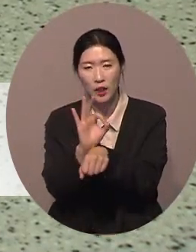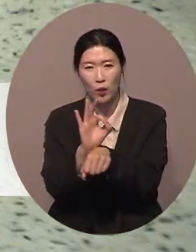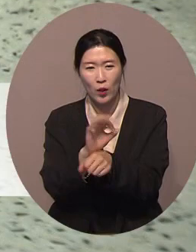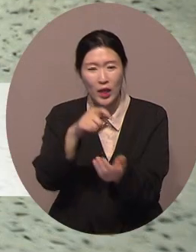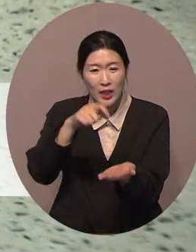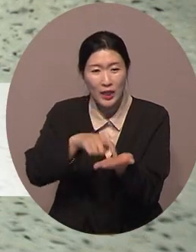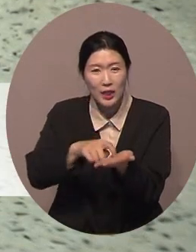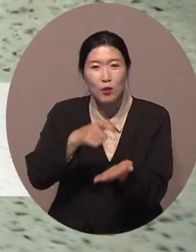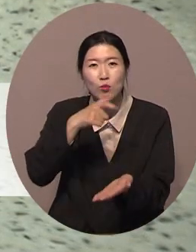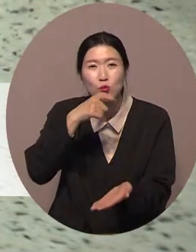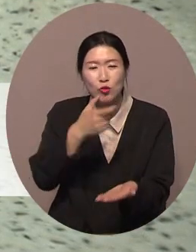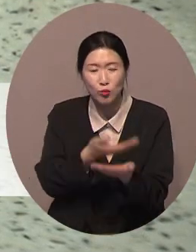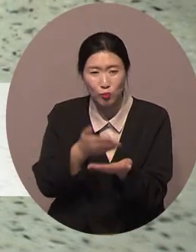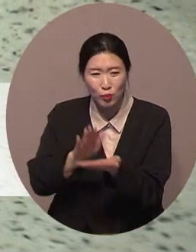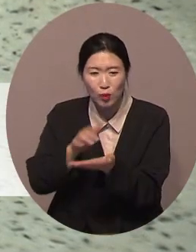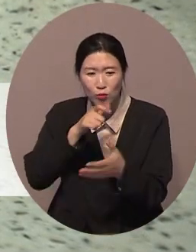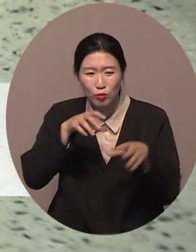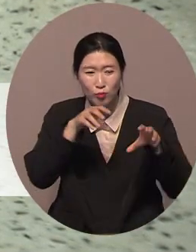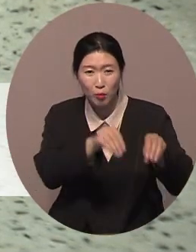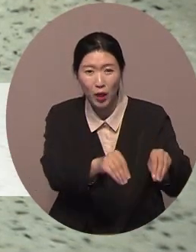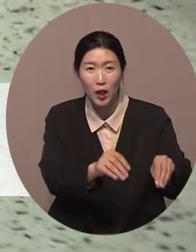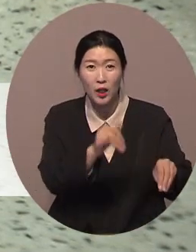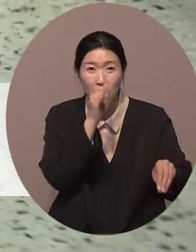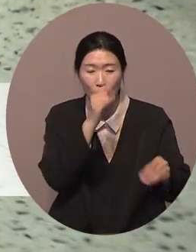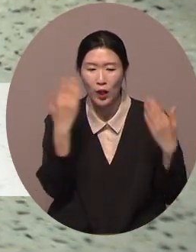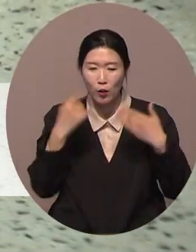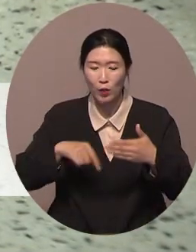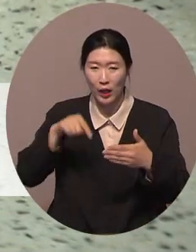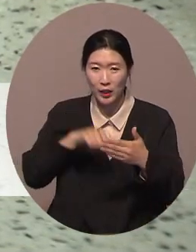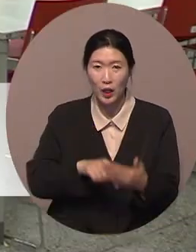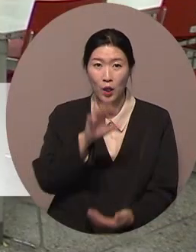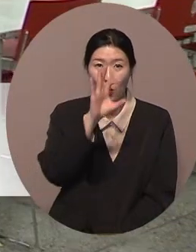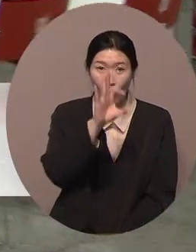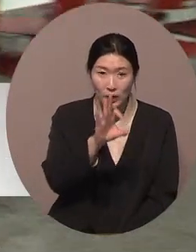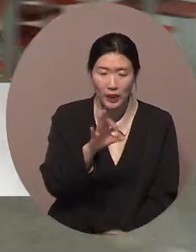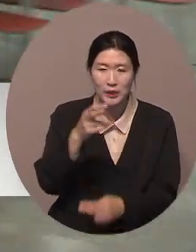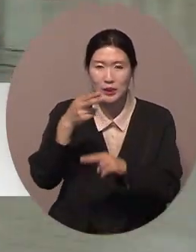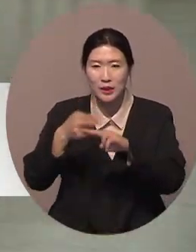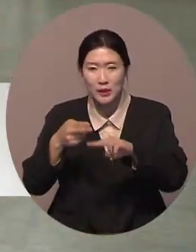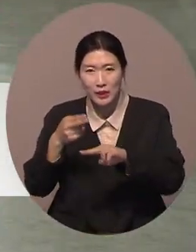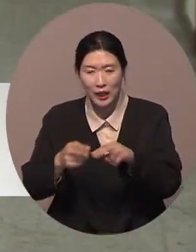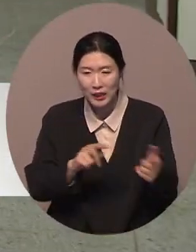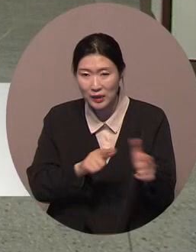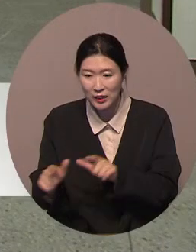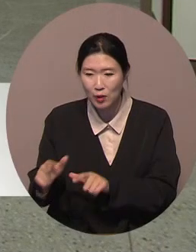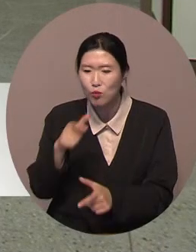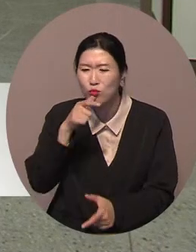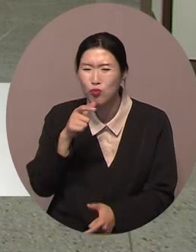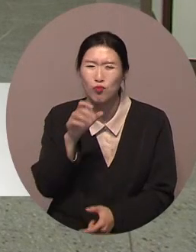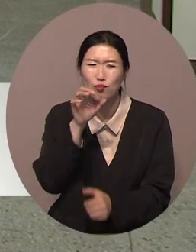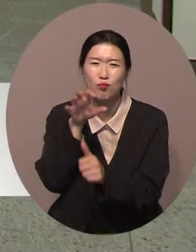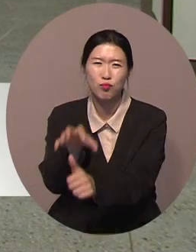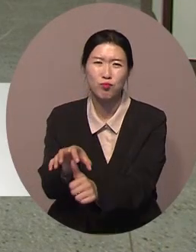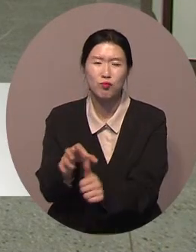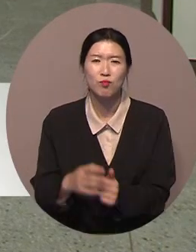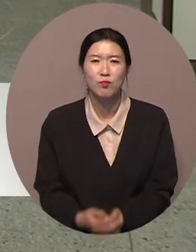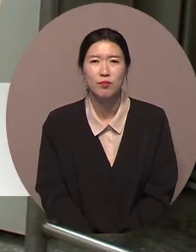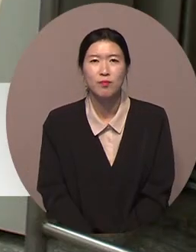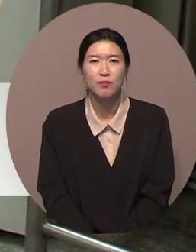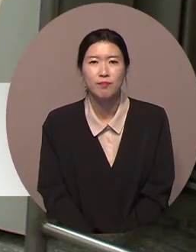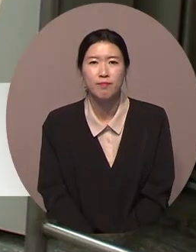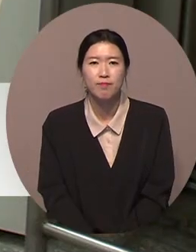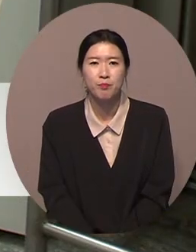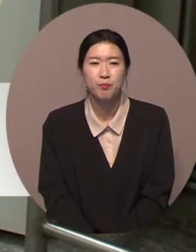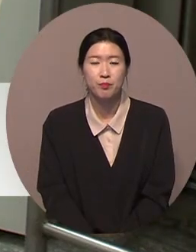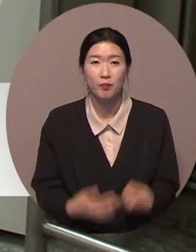8시부터는 내렸으며 이에 따라 학교내 대다수 건물의 식당과 화장실 사용이 제한되고 있습니다